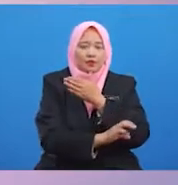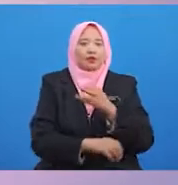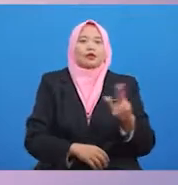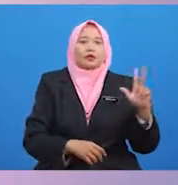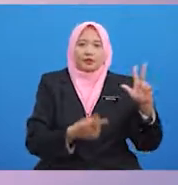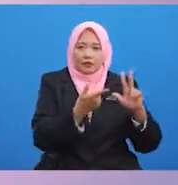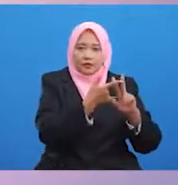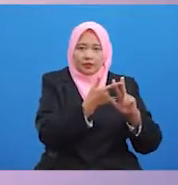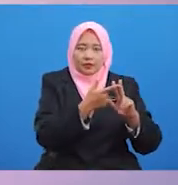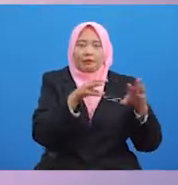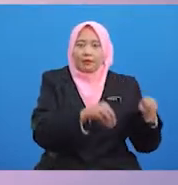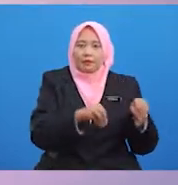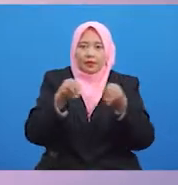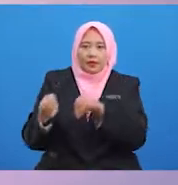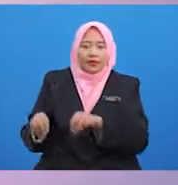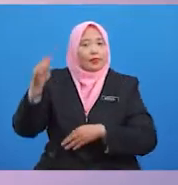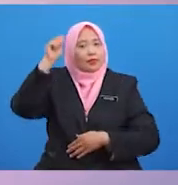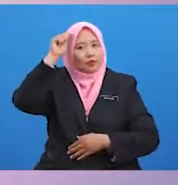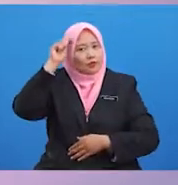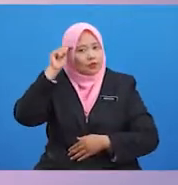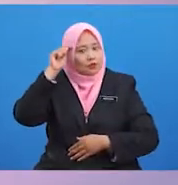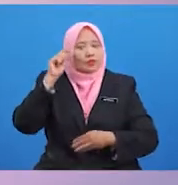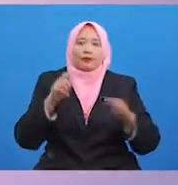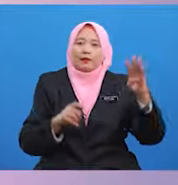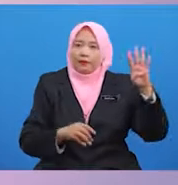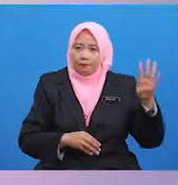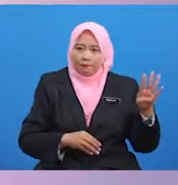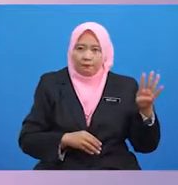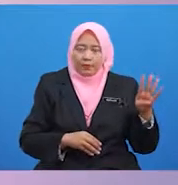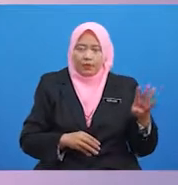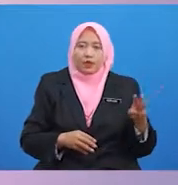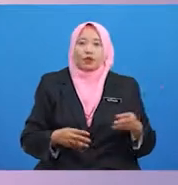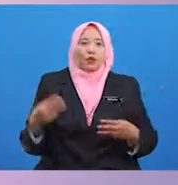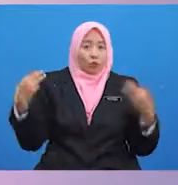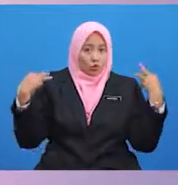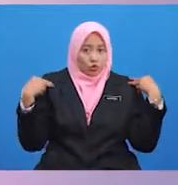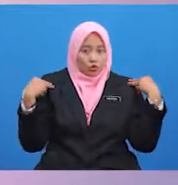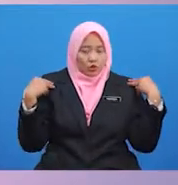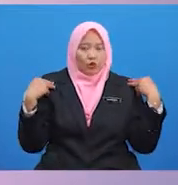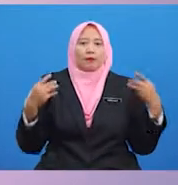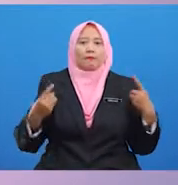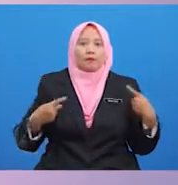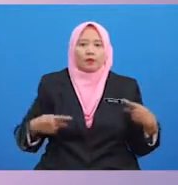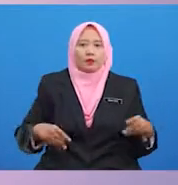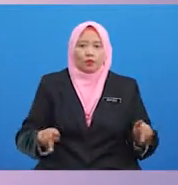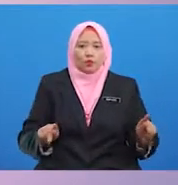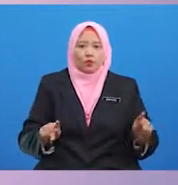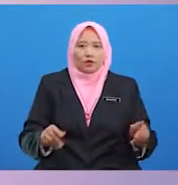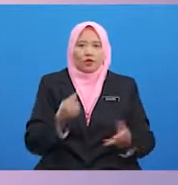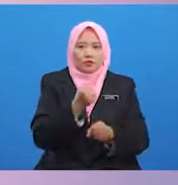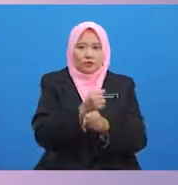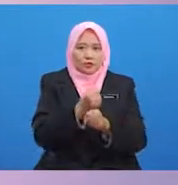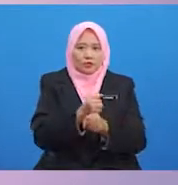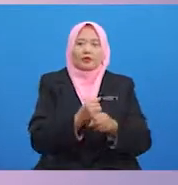pemindahan teknologi. Keempat, mewujudkan peluang pekerjaan. Yang